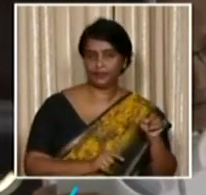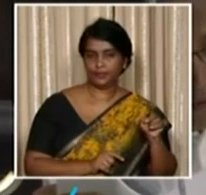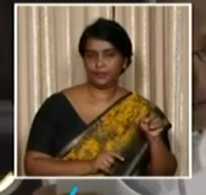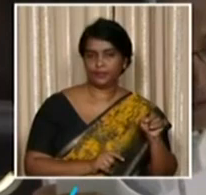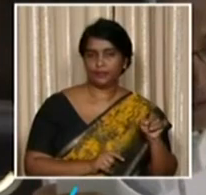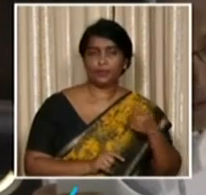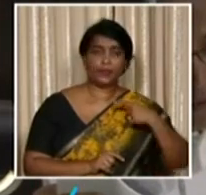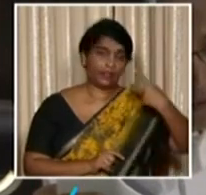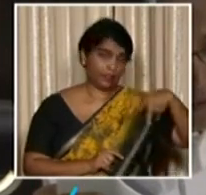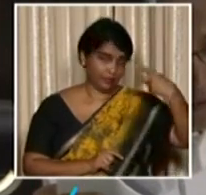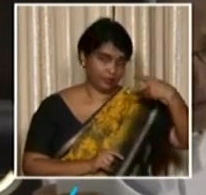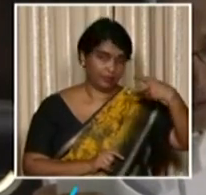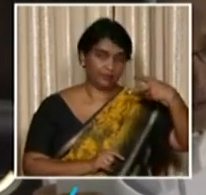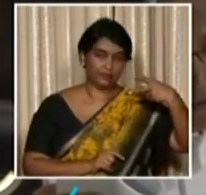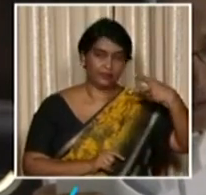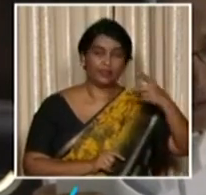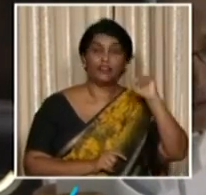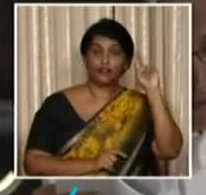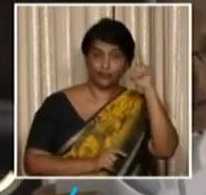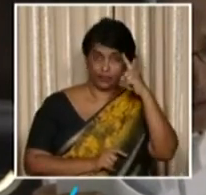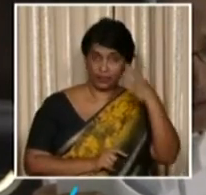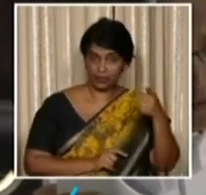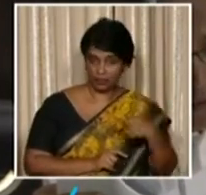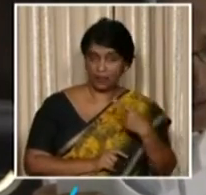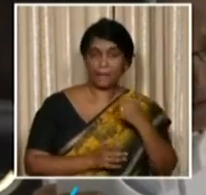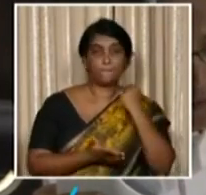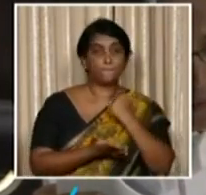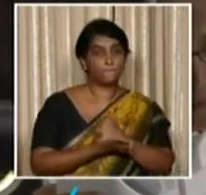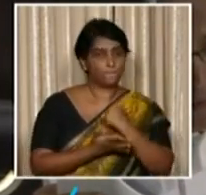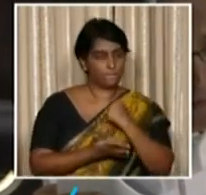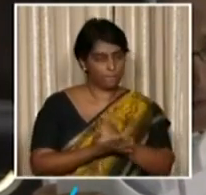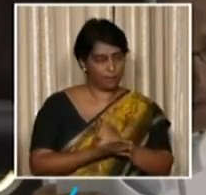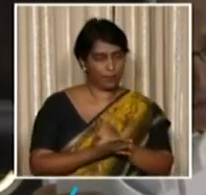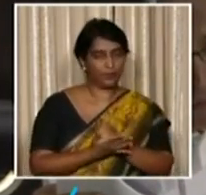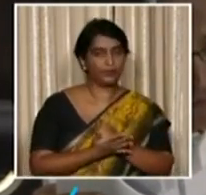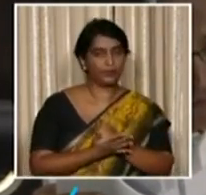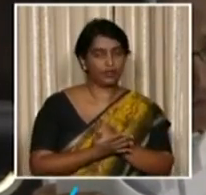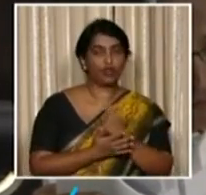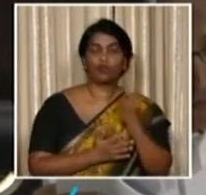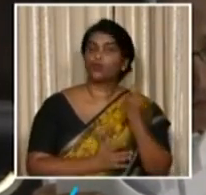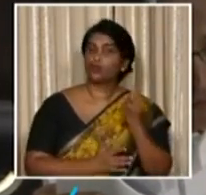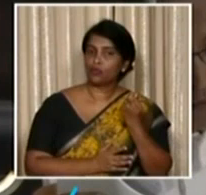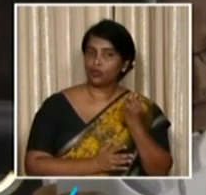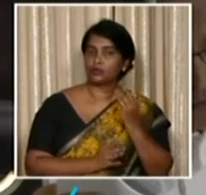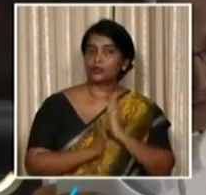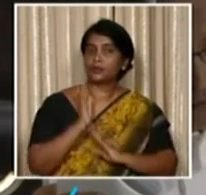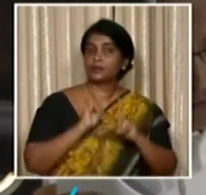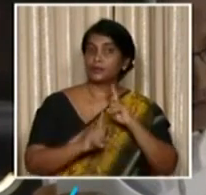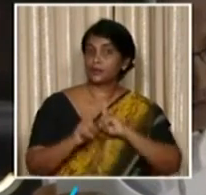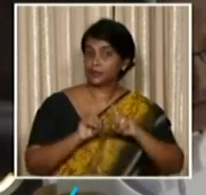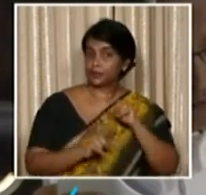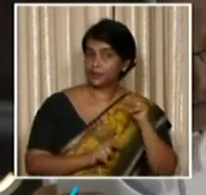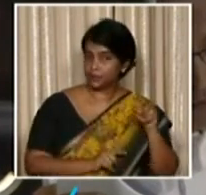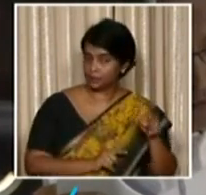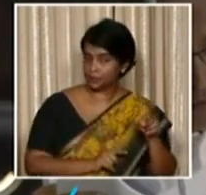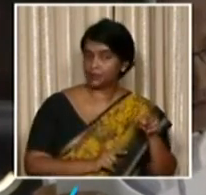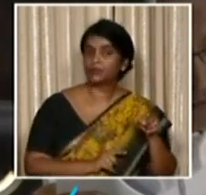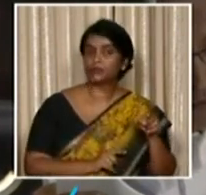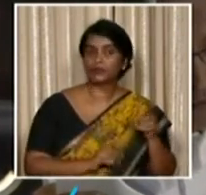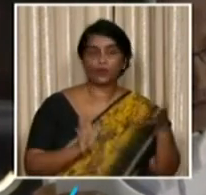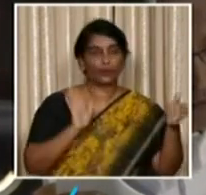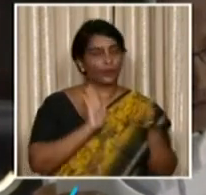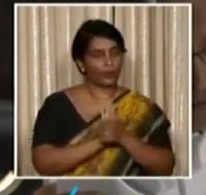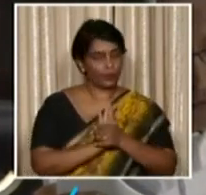මේ දවස් දෙක. පළවෙනි දවසේ අපි මහ බැංකුවත් මුදල් අමාත්‍යාංශයත්